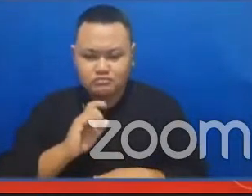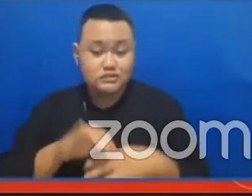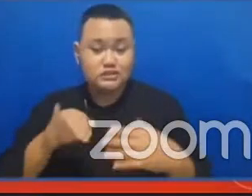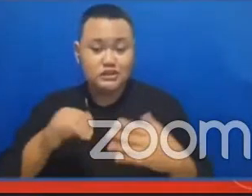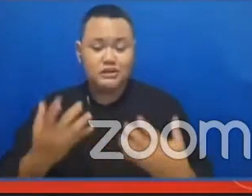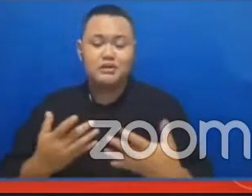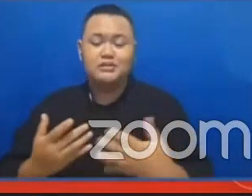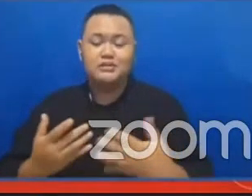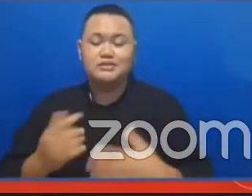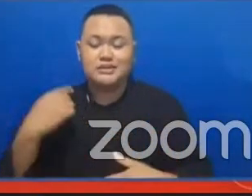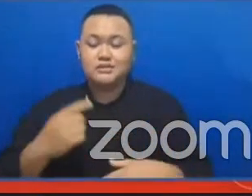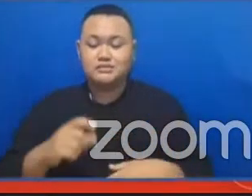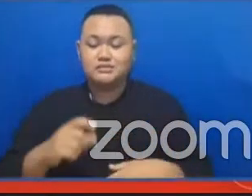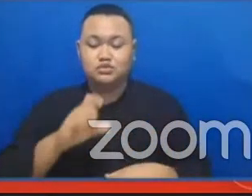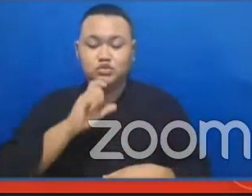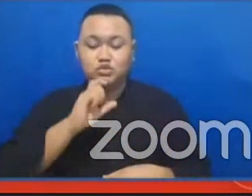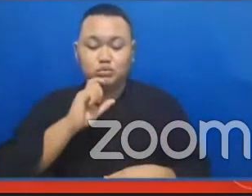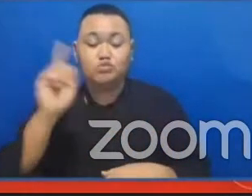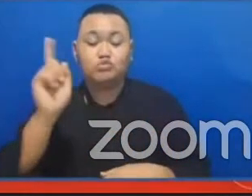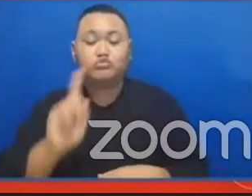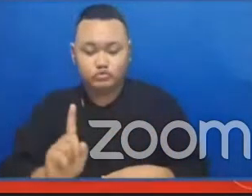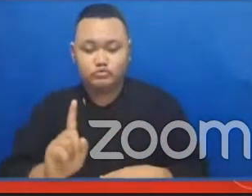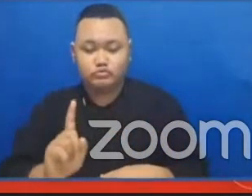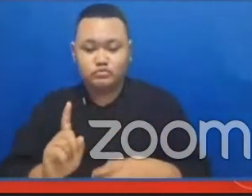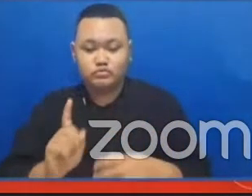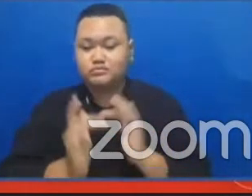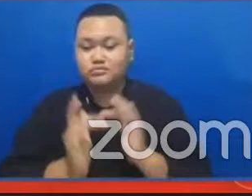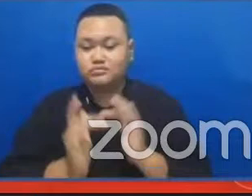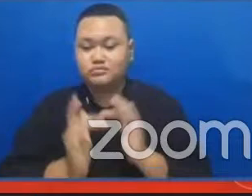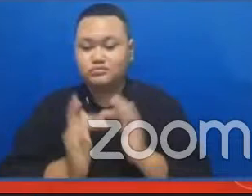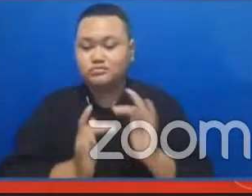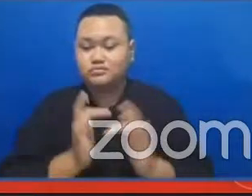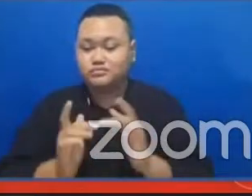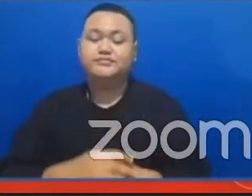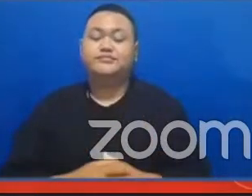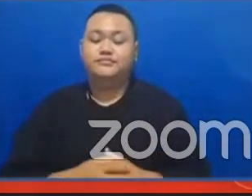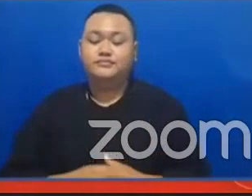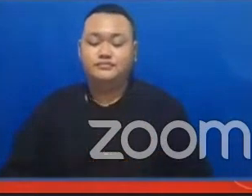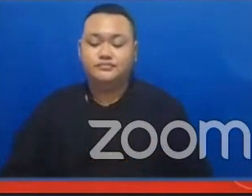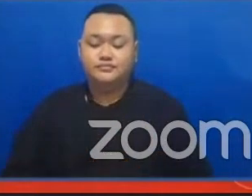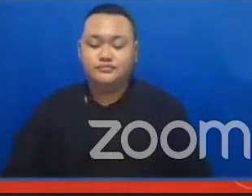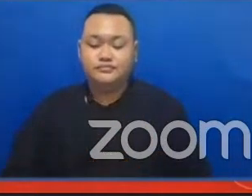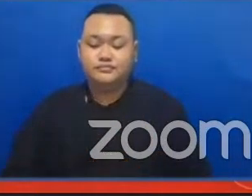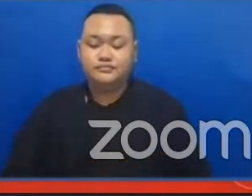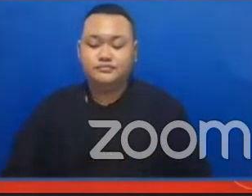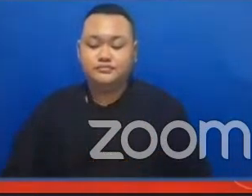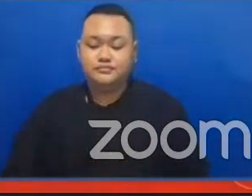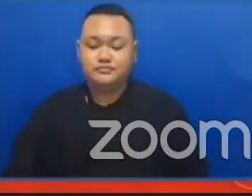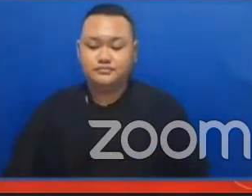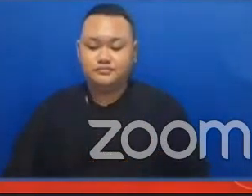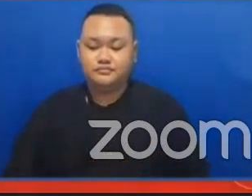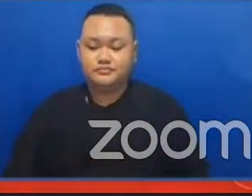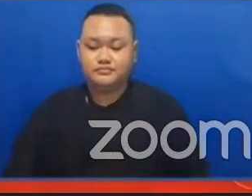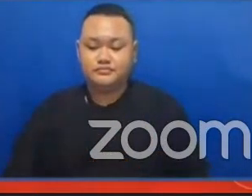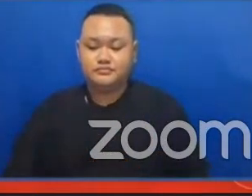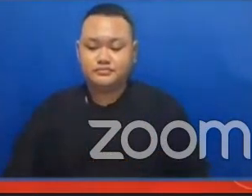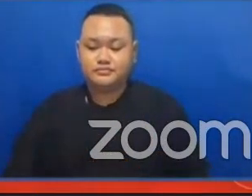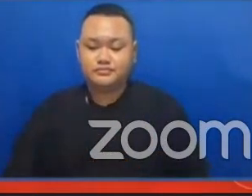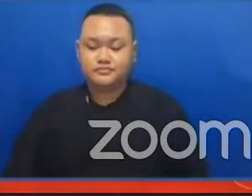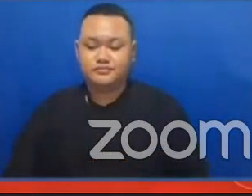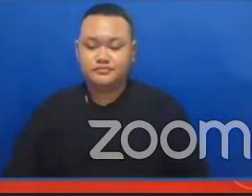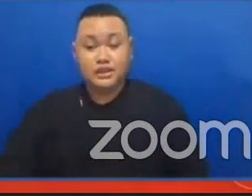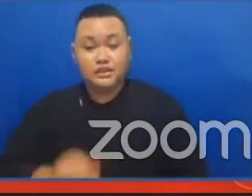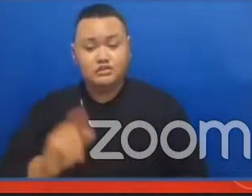atau cairan yang berbahaya gitu kan, kita coba di lab maya ini blup gitu kan, jangan sampai juga di lab fisiknya itu